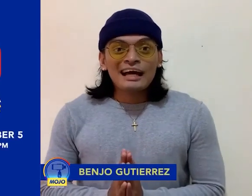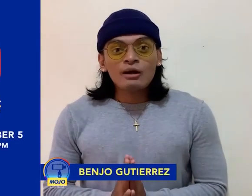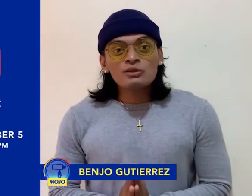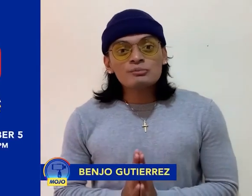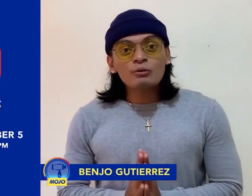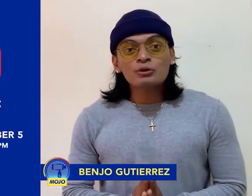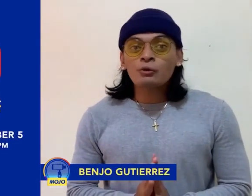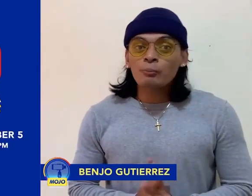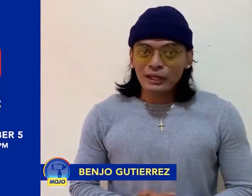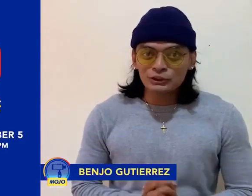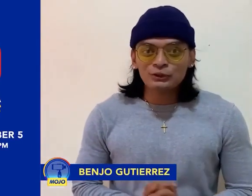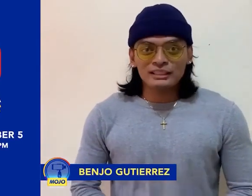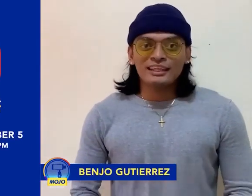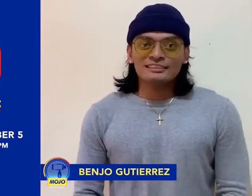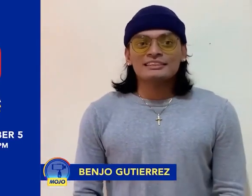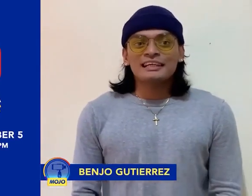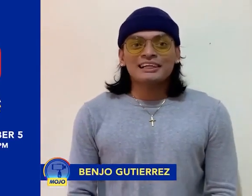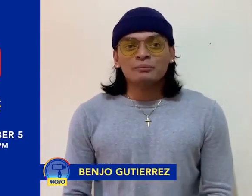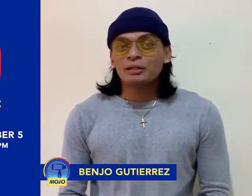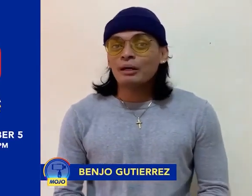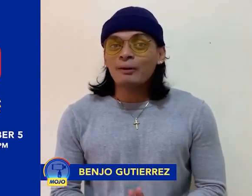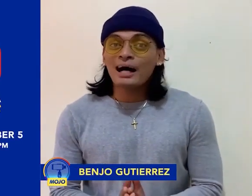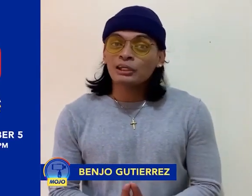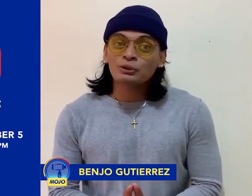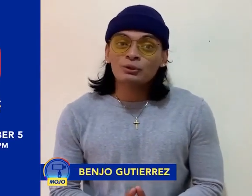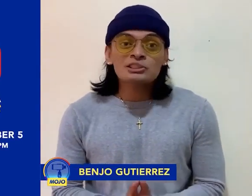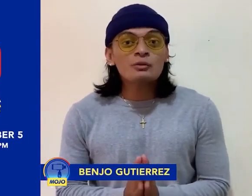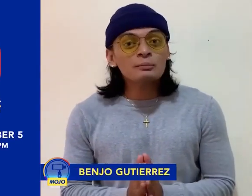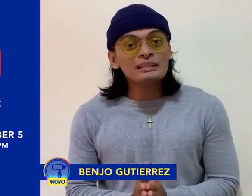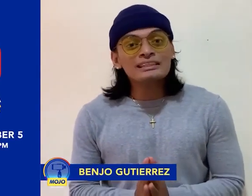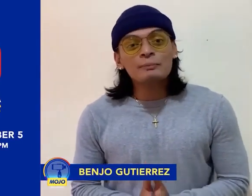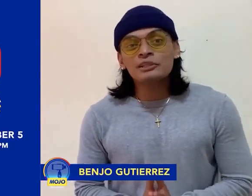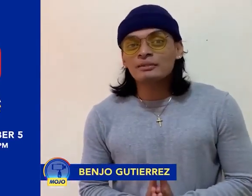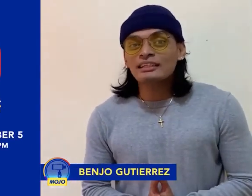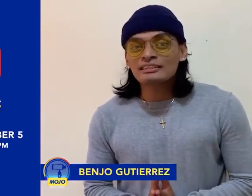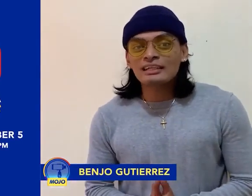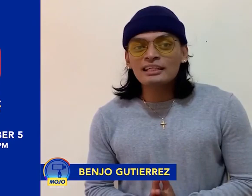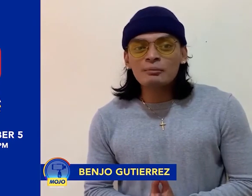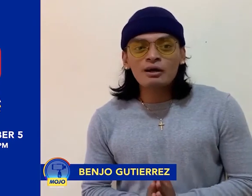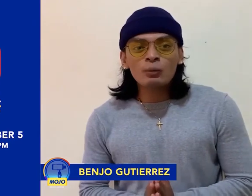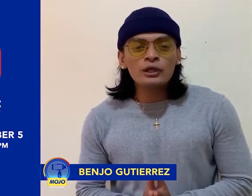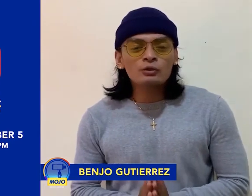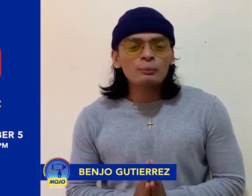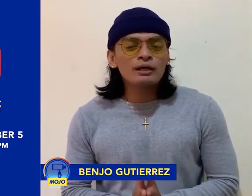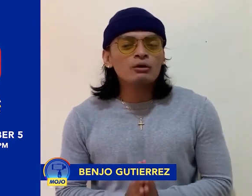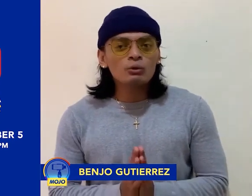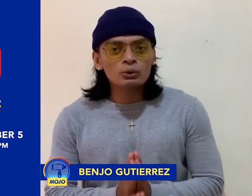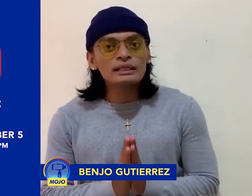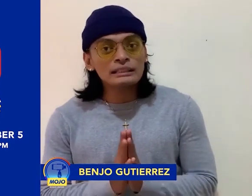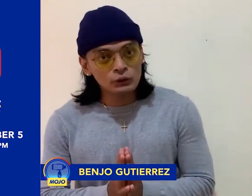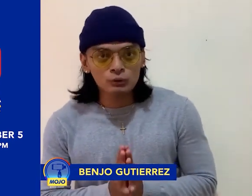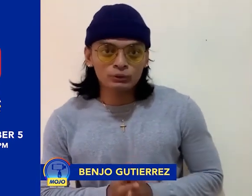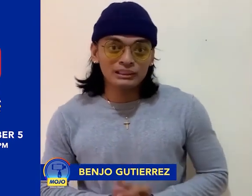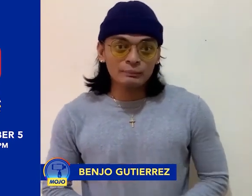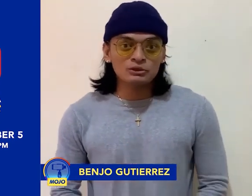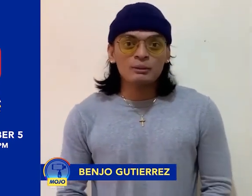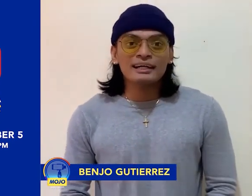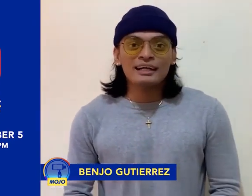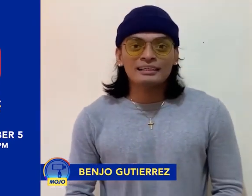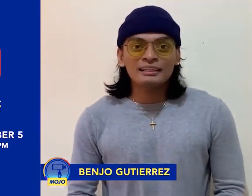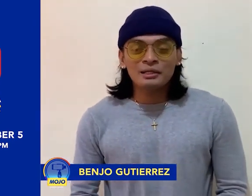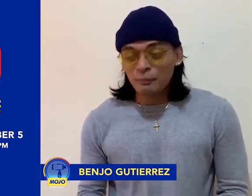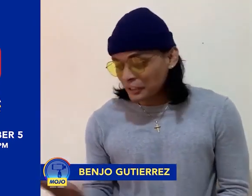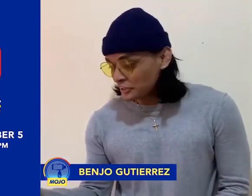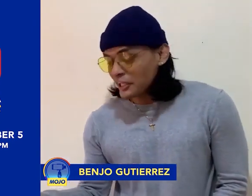Kapatid, ako si Mojo Benji Gutierrez at ang may babahagi ko sa One Balita Pilipinas ay ang mga kwentong parang unang higop mo ng kape sa